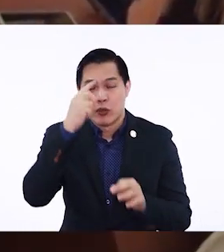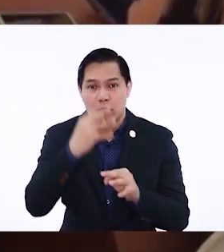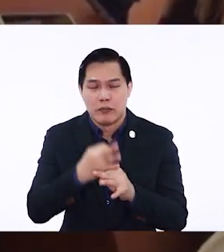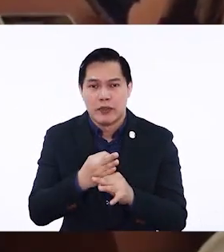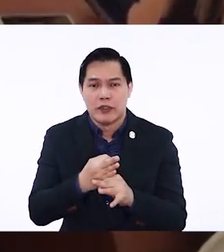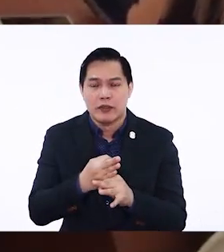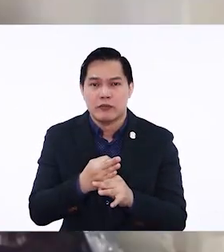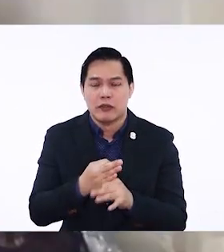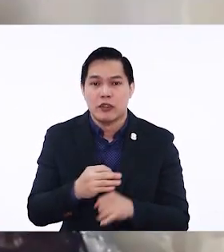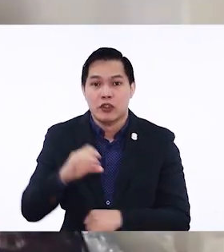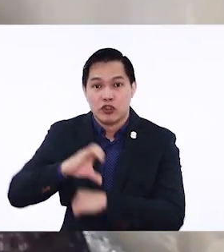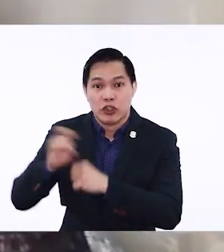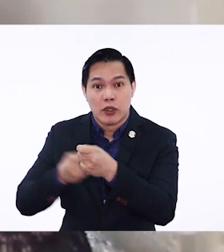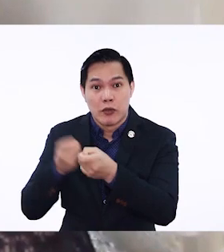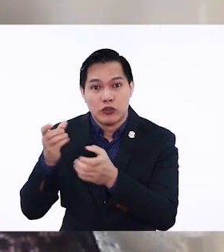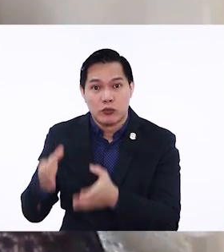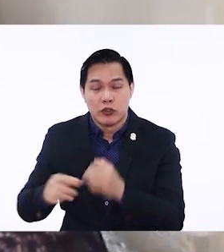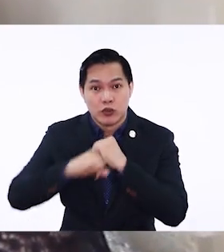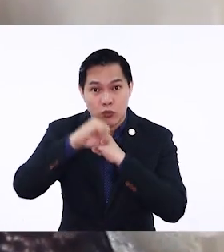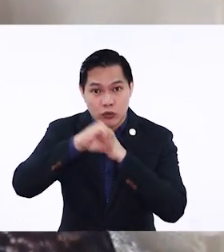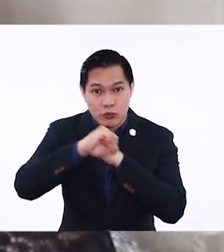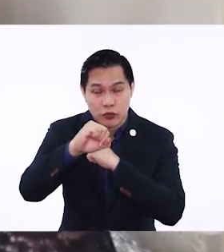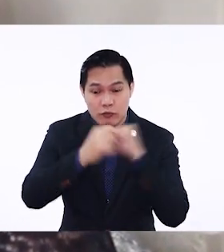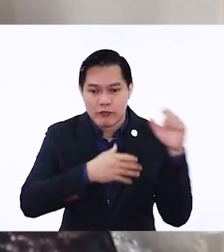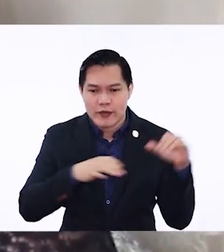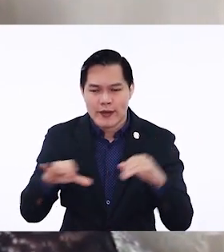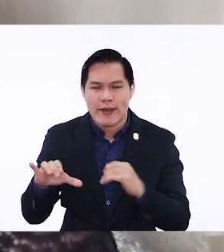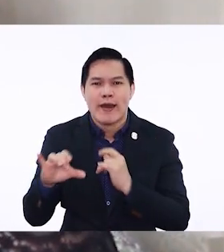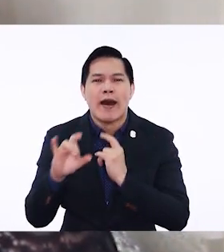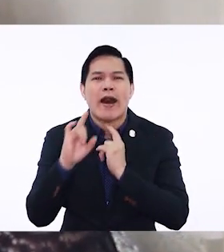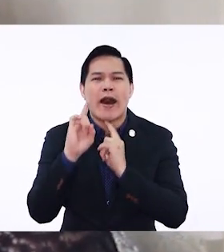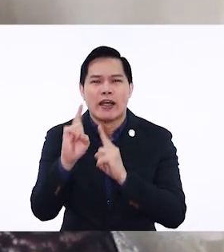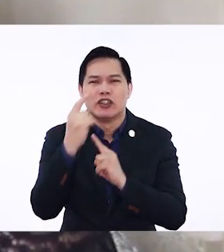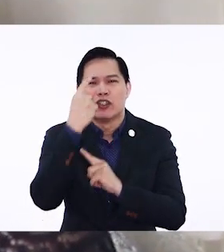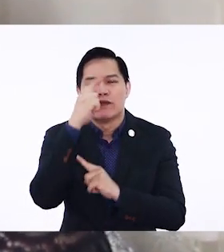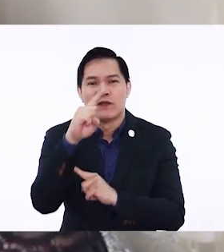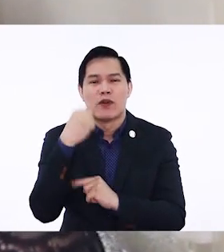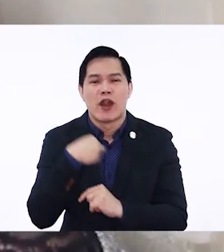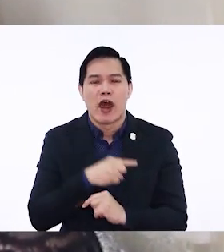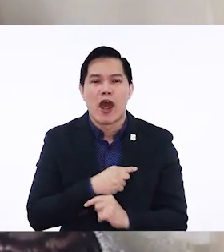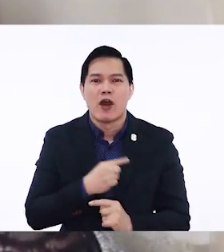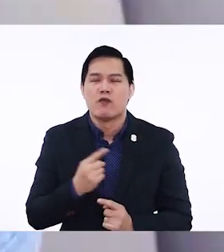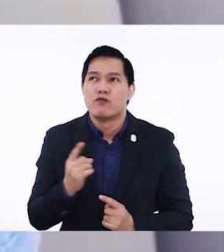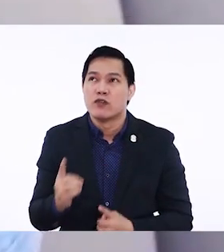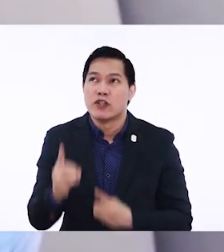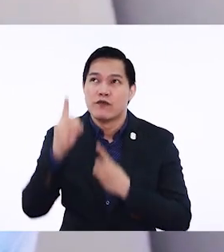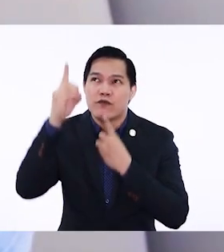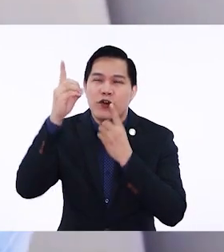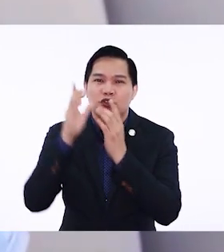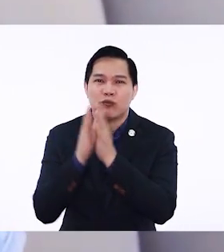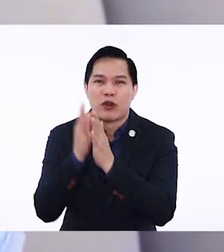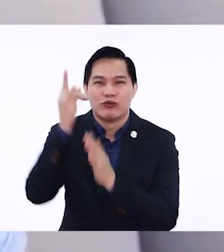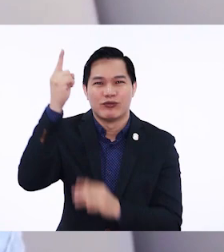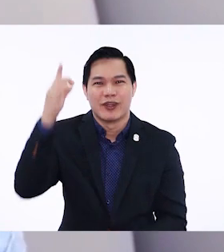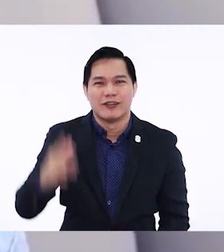ng pamamahala na aktibidad ang kasagutan sa ipinagpapanata po namin sa ating Panginoong